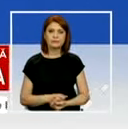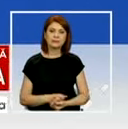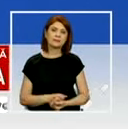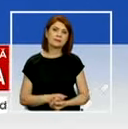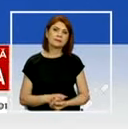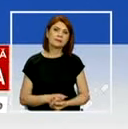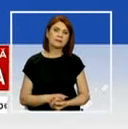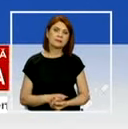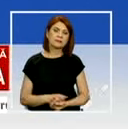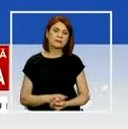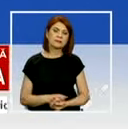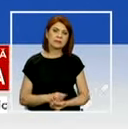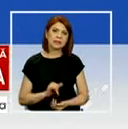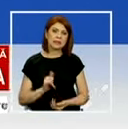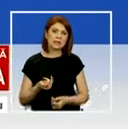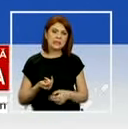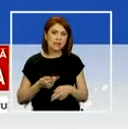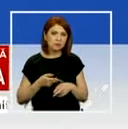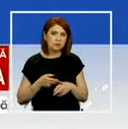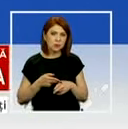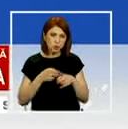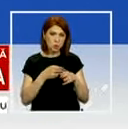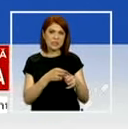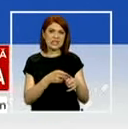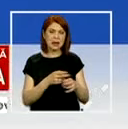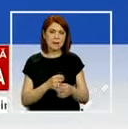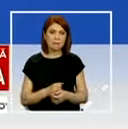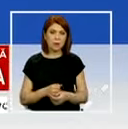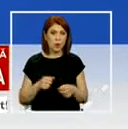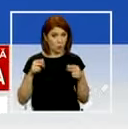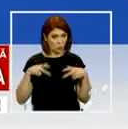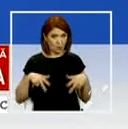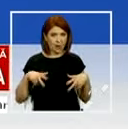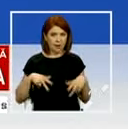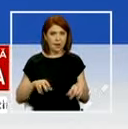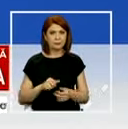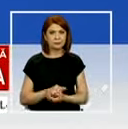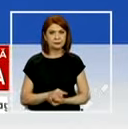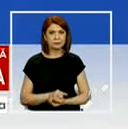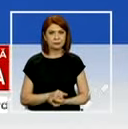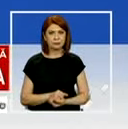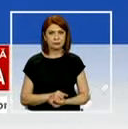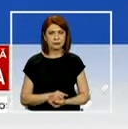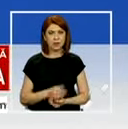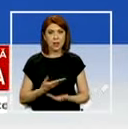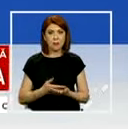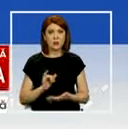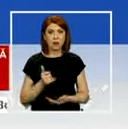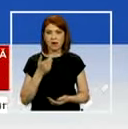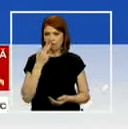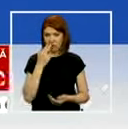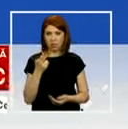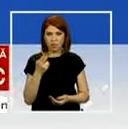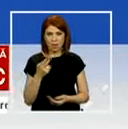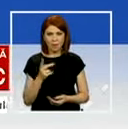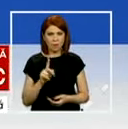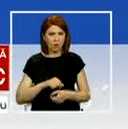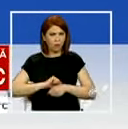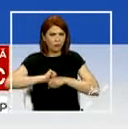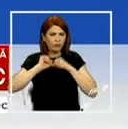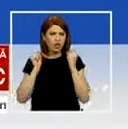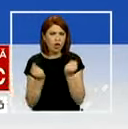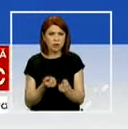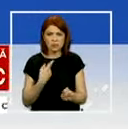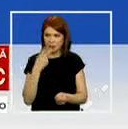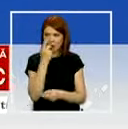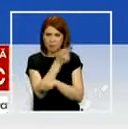să susținem Ucraina pentru că vedem o brutalitate pe care